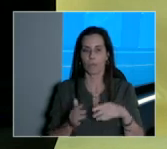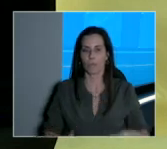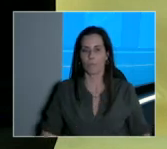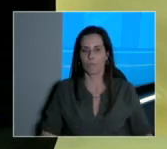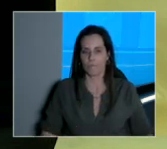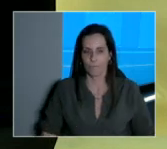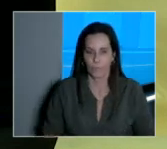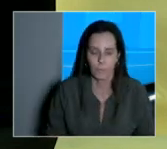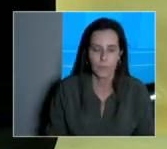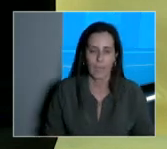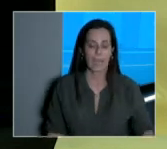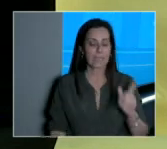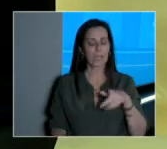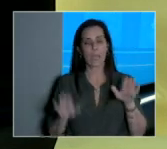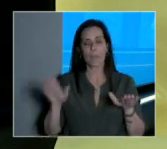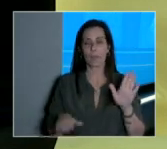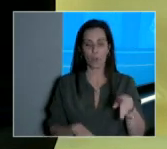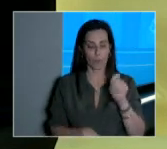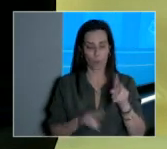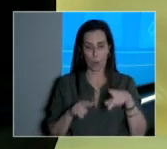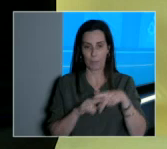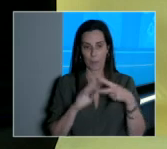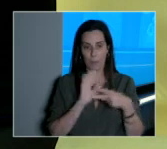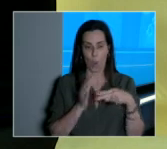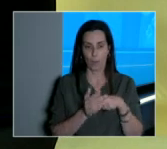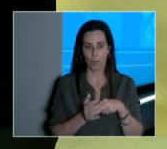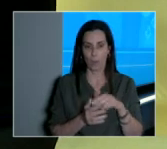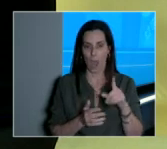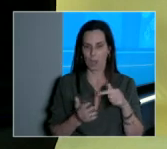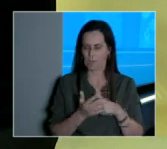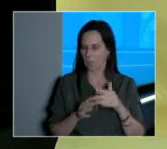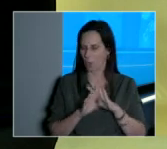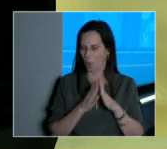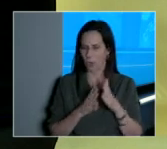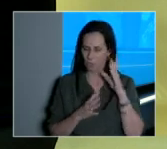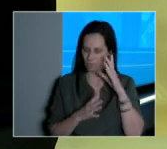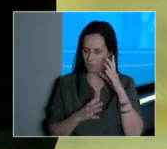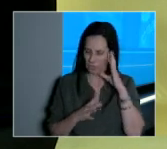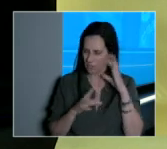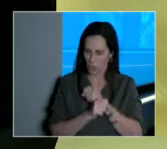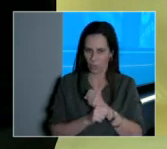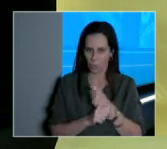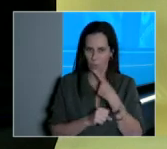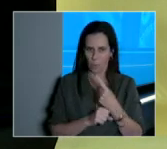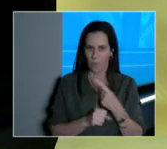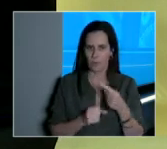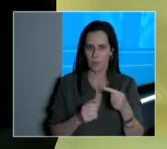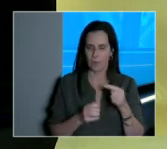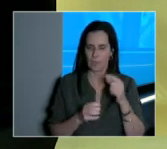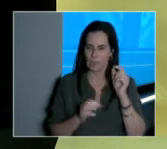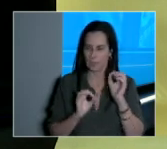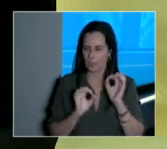את המקל משתי הקצוות שלו, גם ששופטים יוכלו להתערב בפוליטיקה על סמך כל מיני הנחות מופשטות, ועוד לא דיברנו על כל מיני עילת